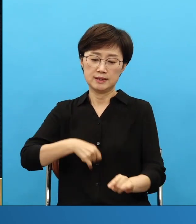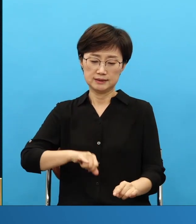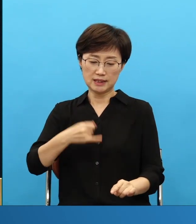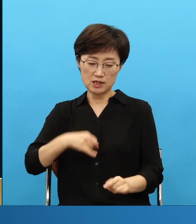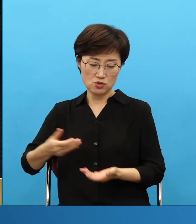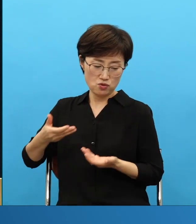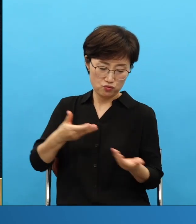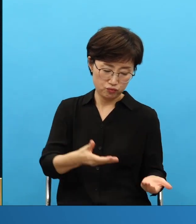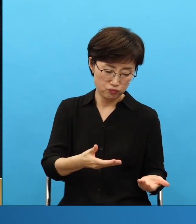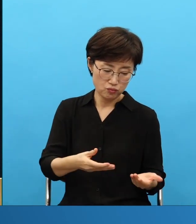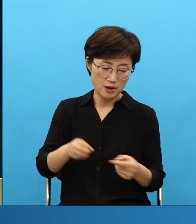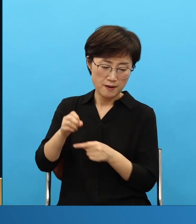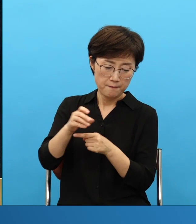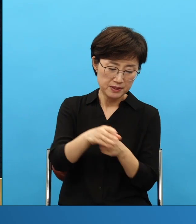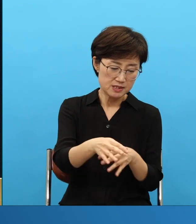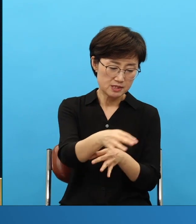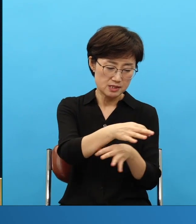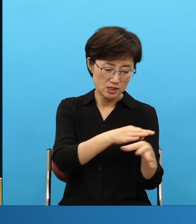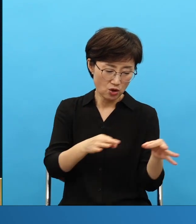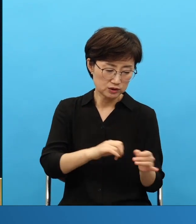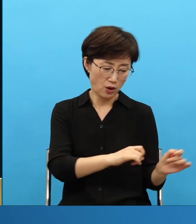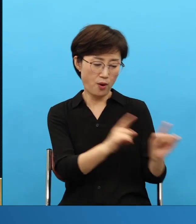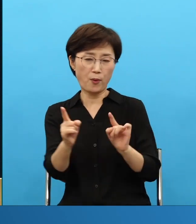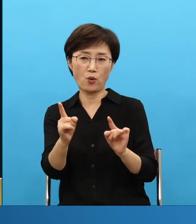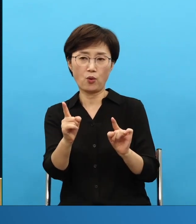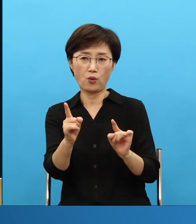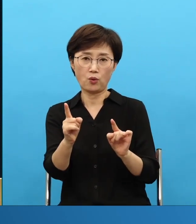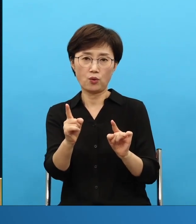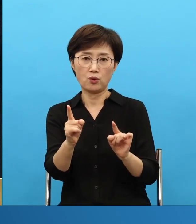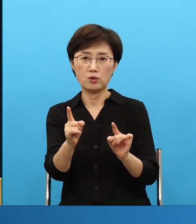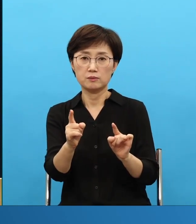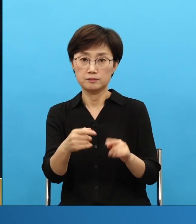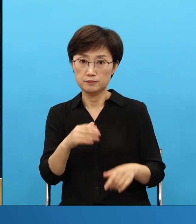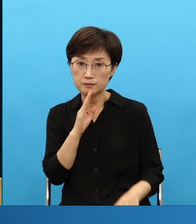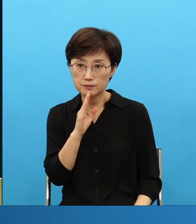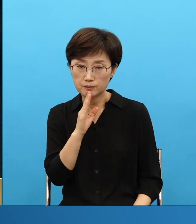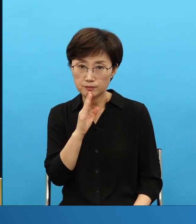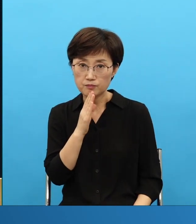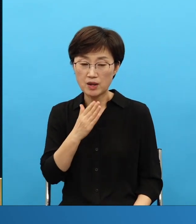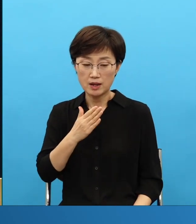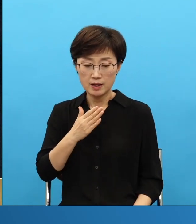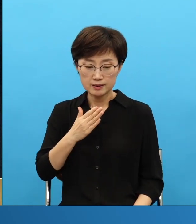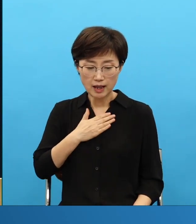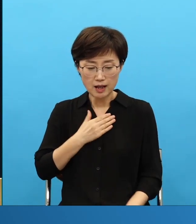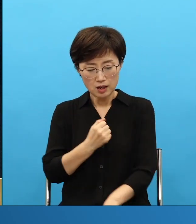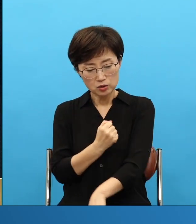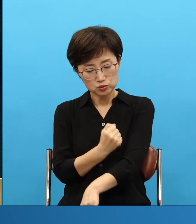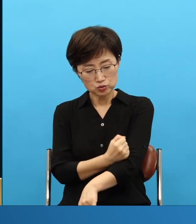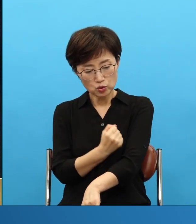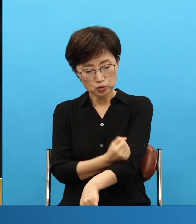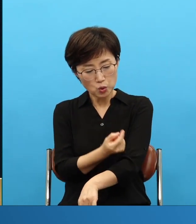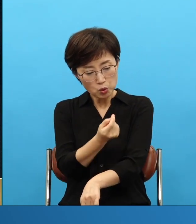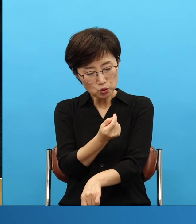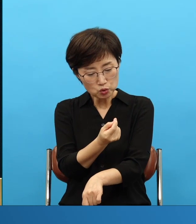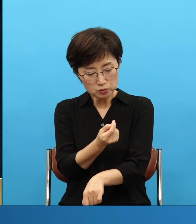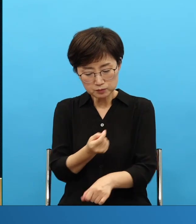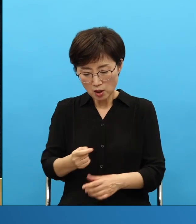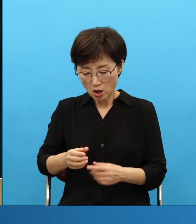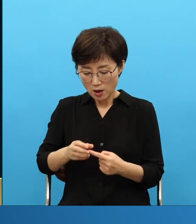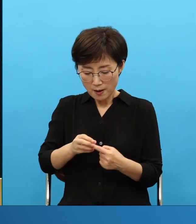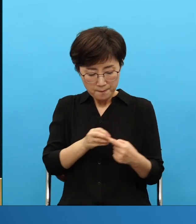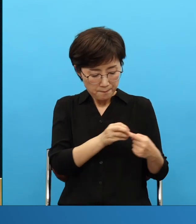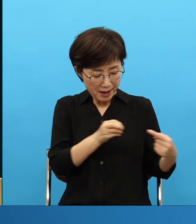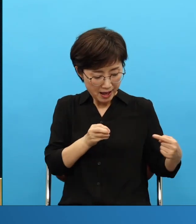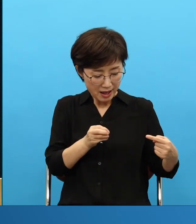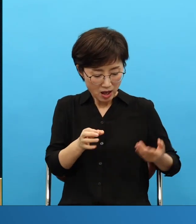restore the economy of life by which our children and our posterity can change the future. 여러분의 작은 헌신으로 보이지만 그게 굉장히 큰 거예요. This appears to be a